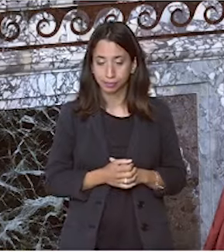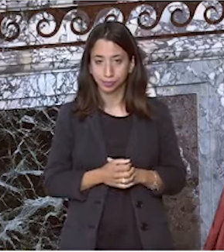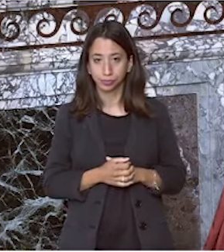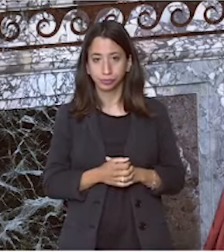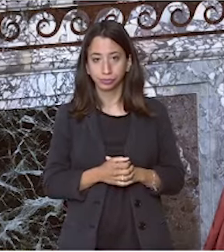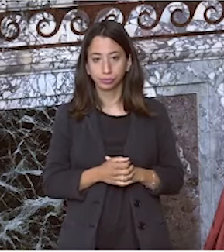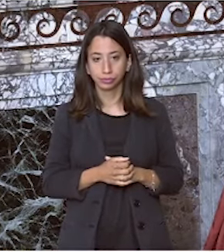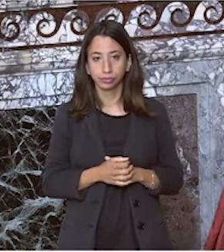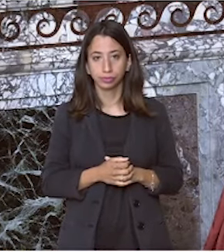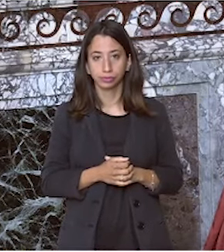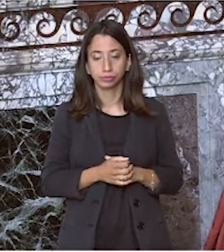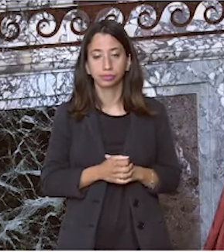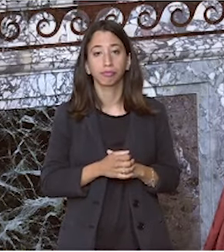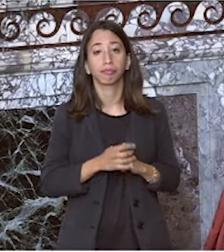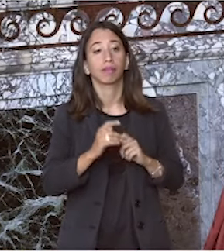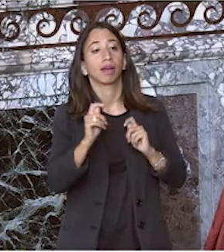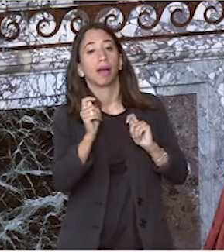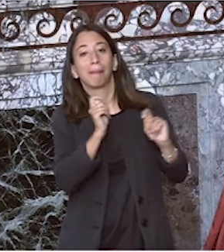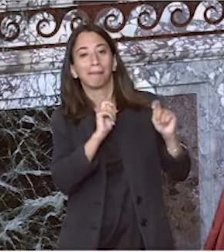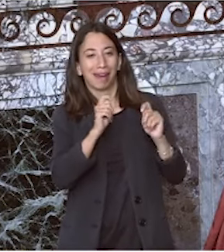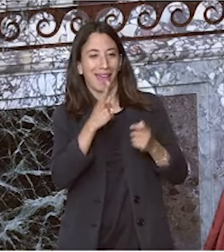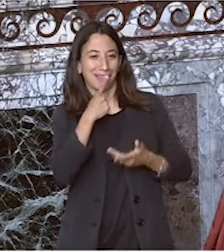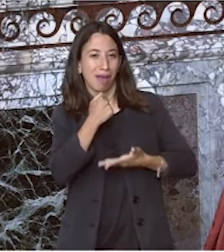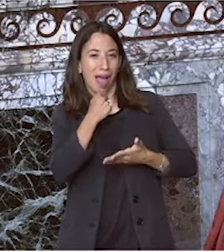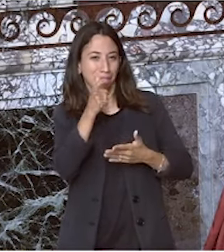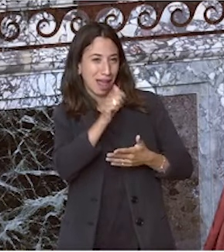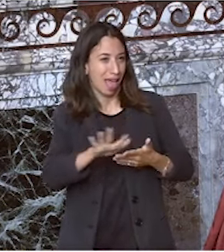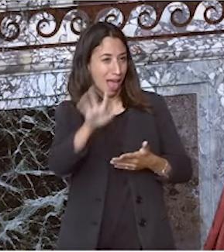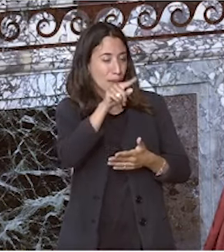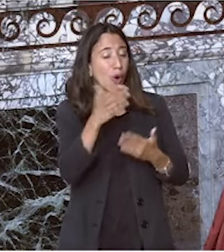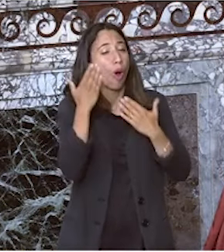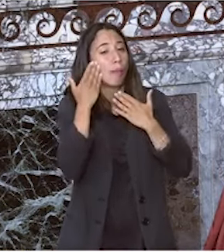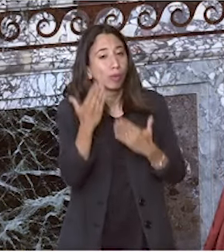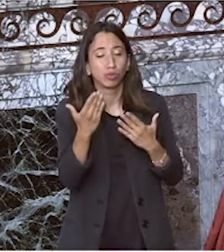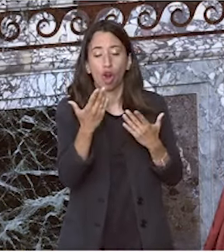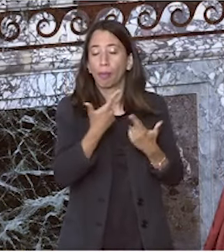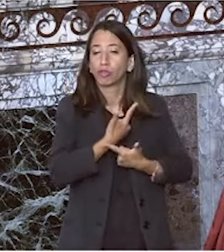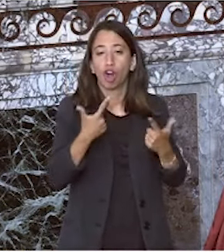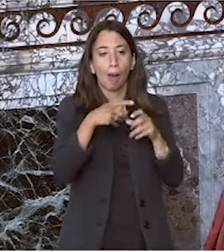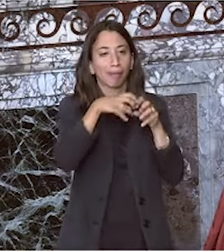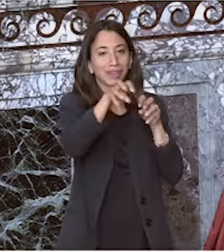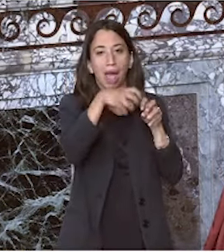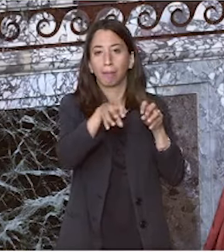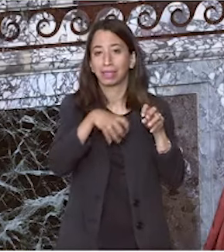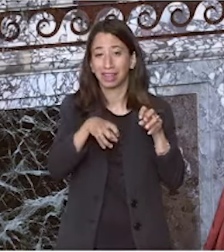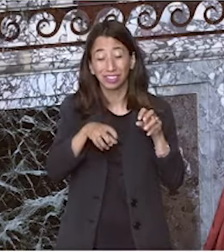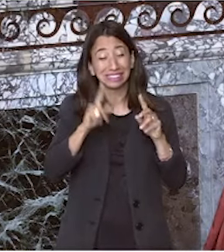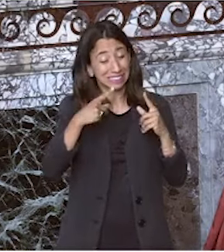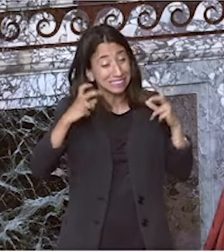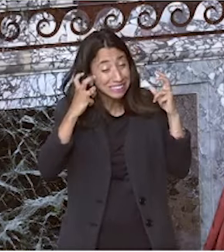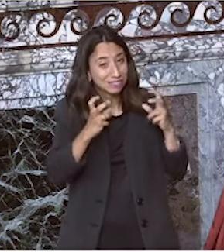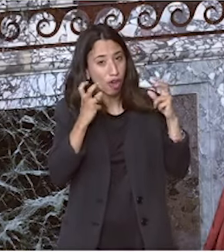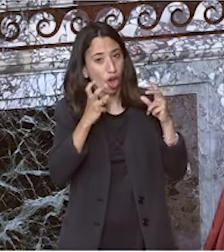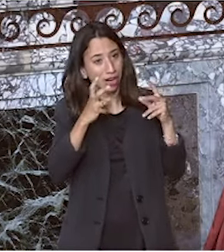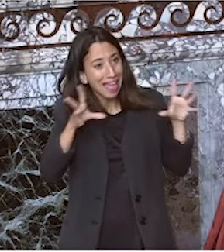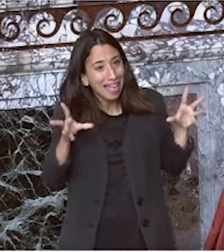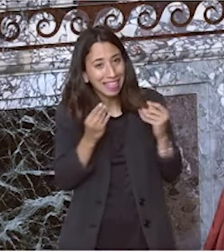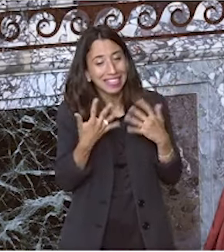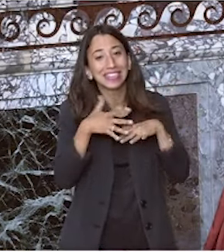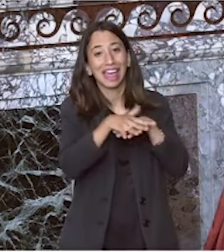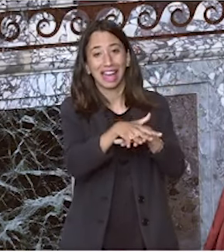I mercati dei capitali europei rimangono però poco sviluppati e frammentati, nonostante gli sforzi di integrazione compiuti con